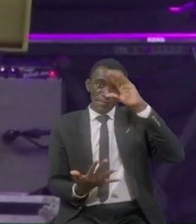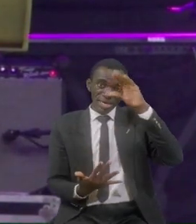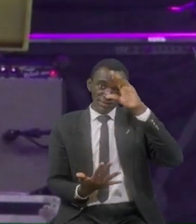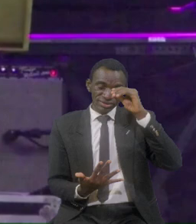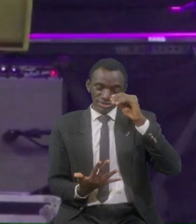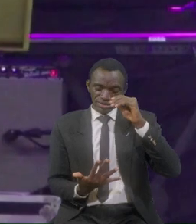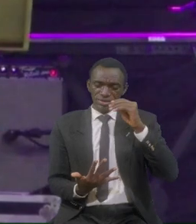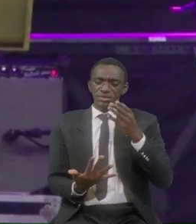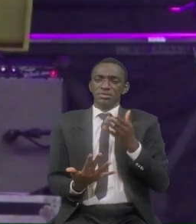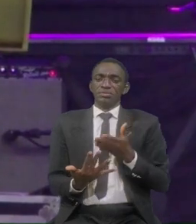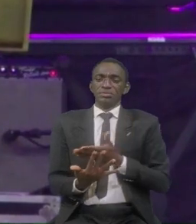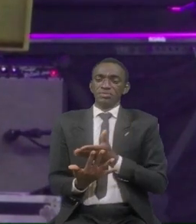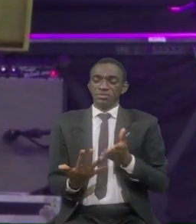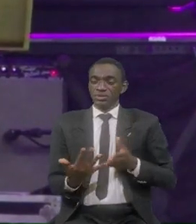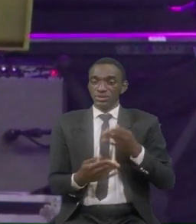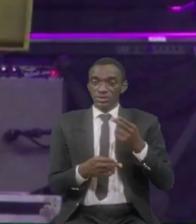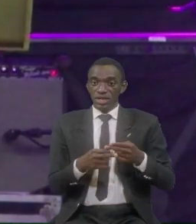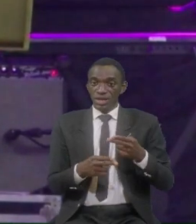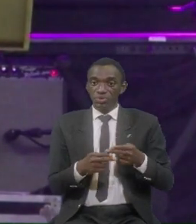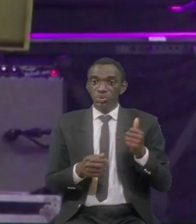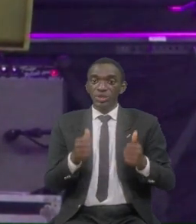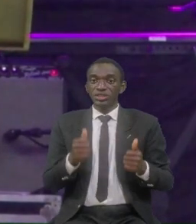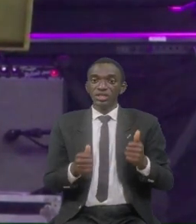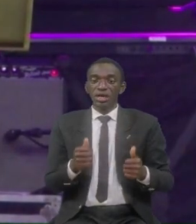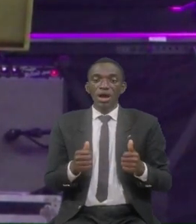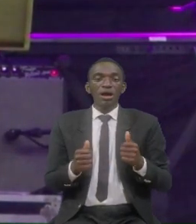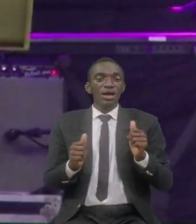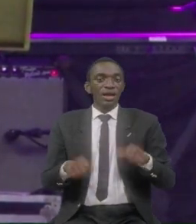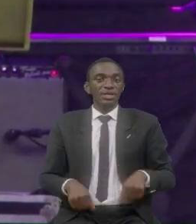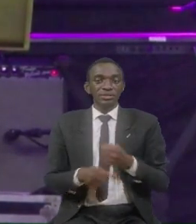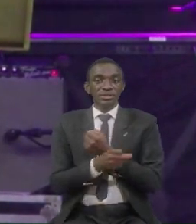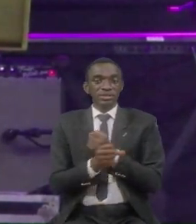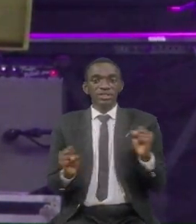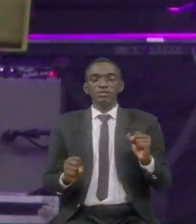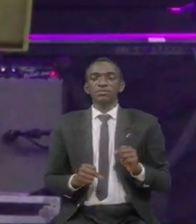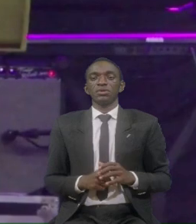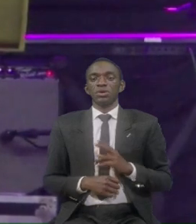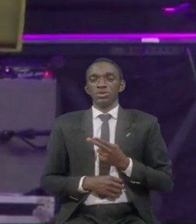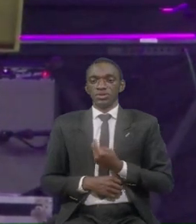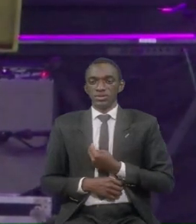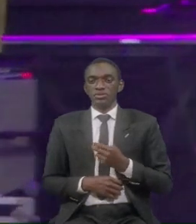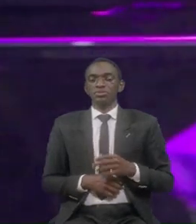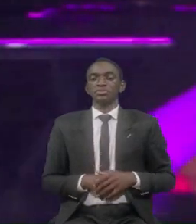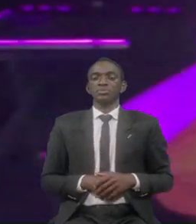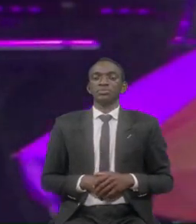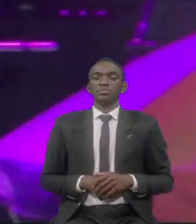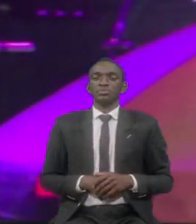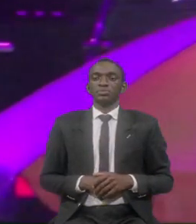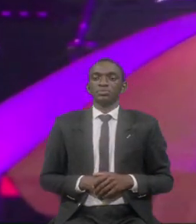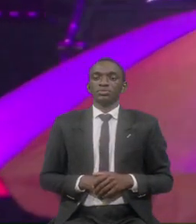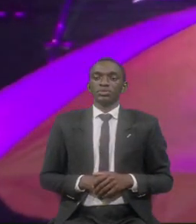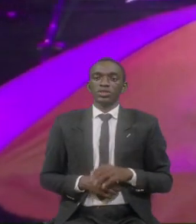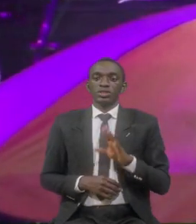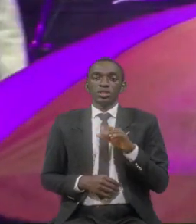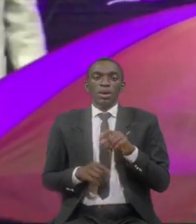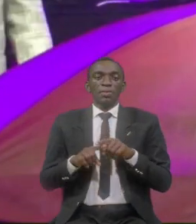says, whereby we must be saved. Nga diin kitang tanan makabaton o kaluwasan. But thank God Jesus